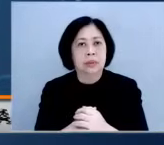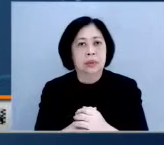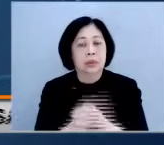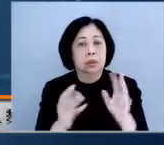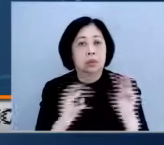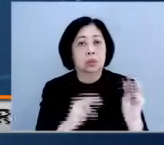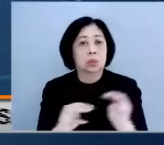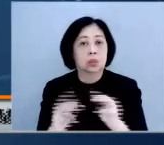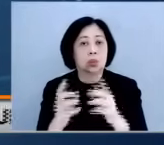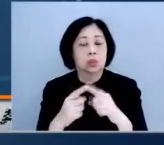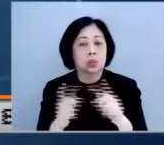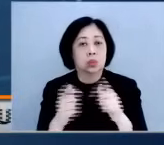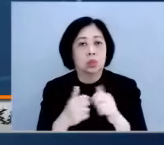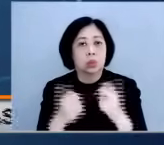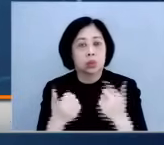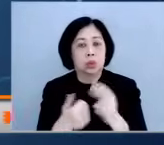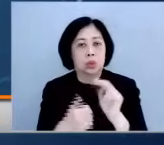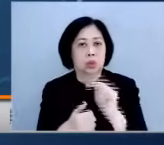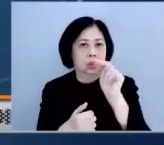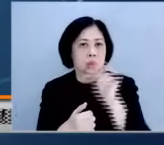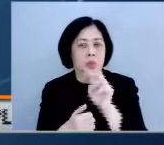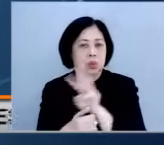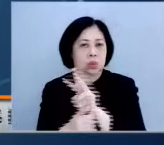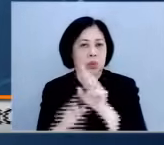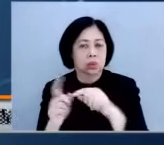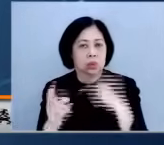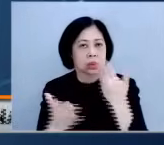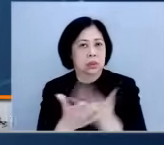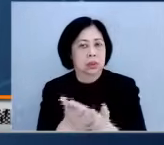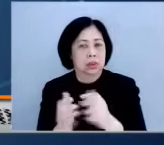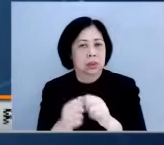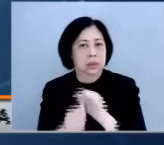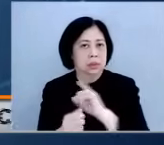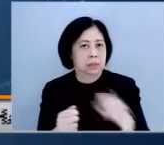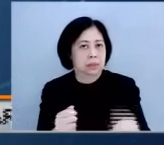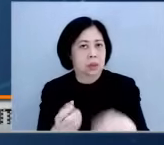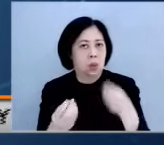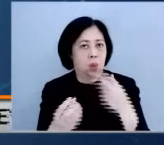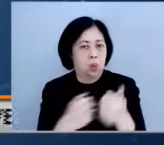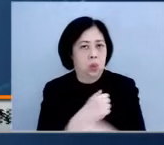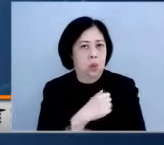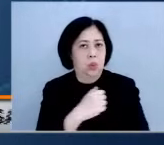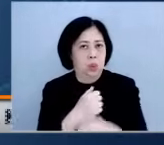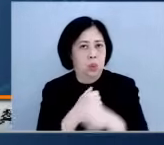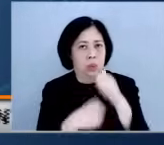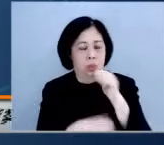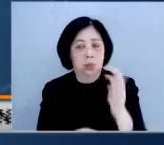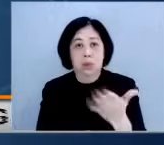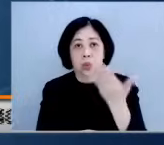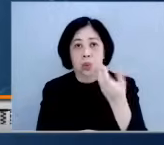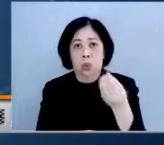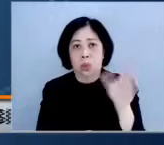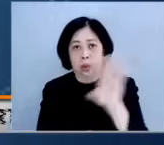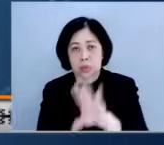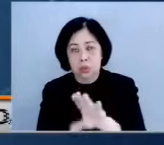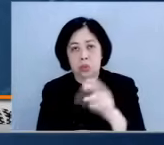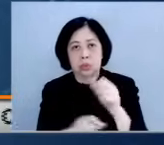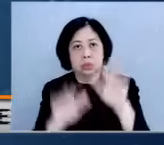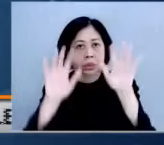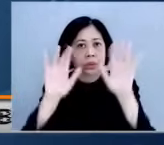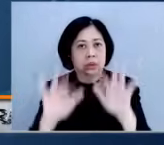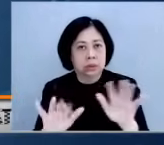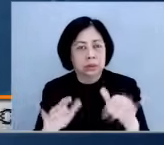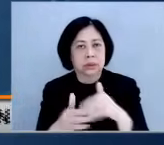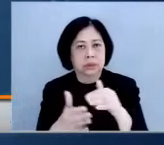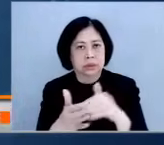bagyo pahilagang kanluran. Posible itong mag-landfall sa Isabela o Aurora bukas ng umaga o hapon at magpaulan sa mainland ng